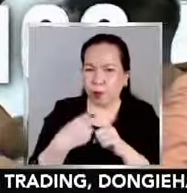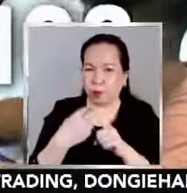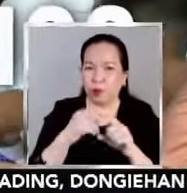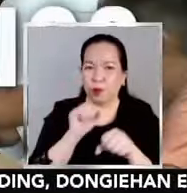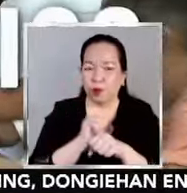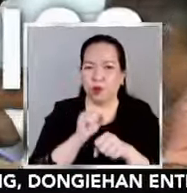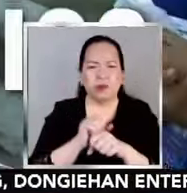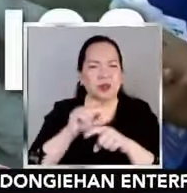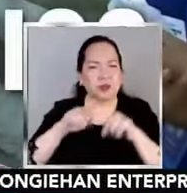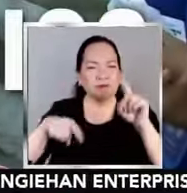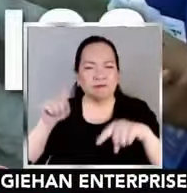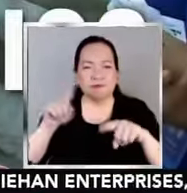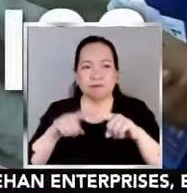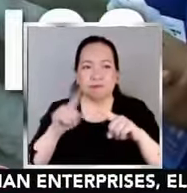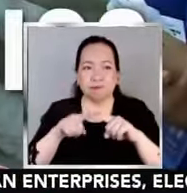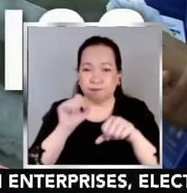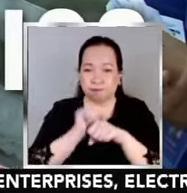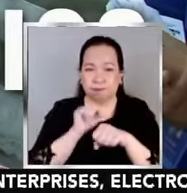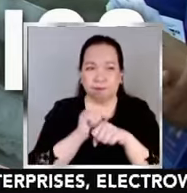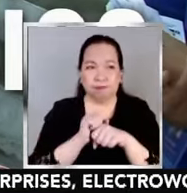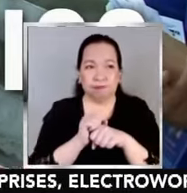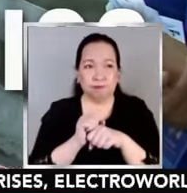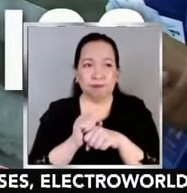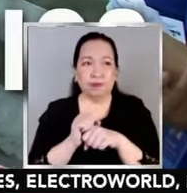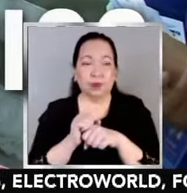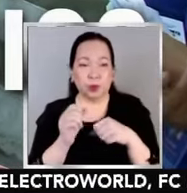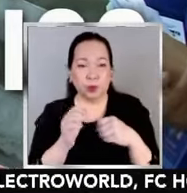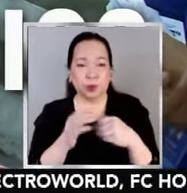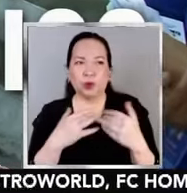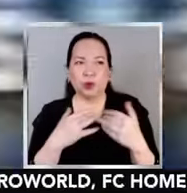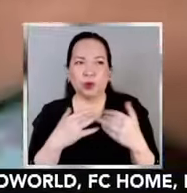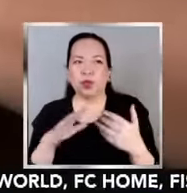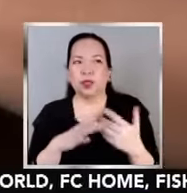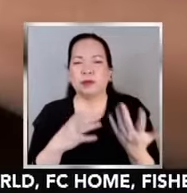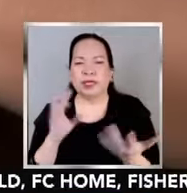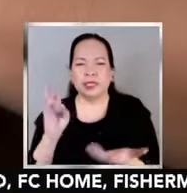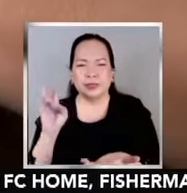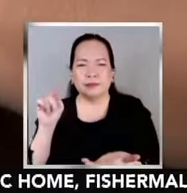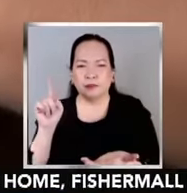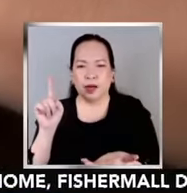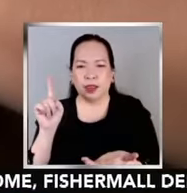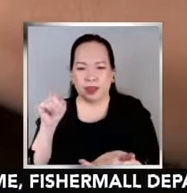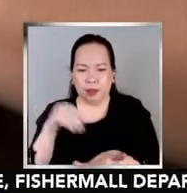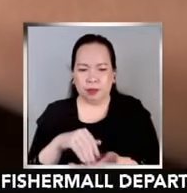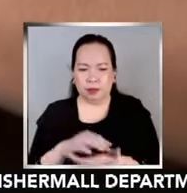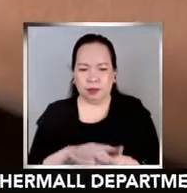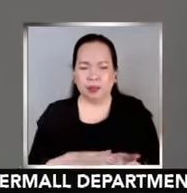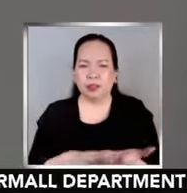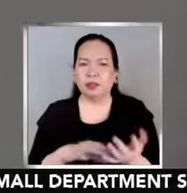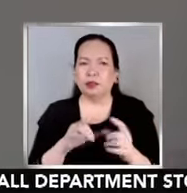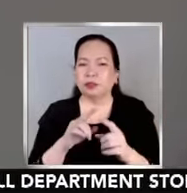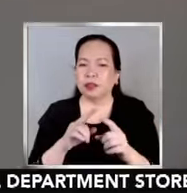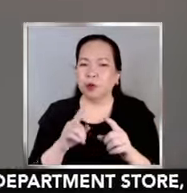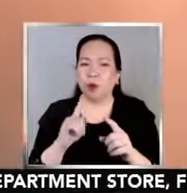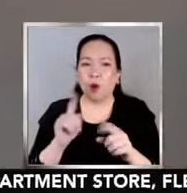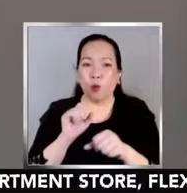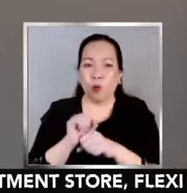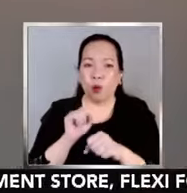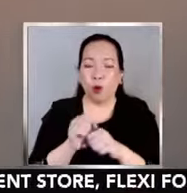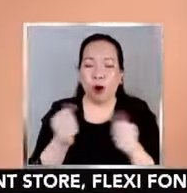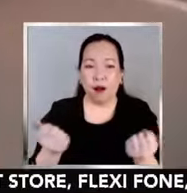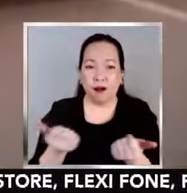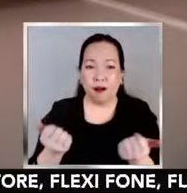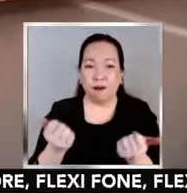job vacancies na umaabot sa 71,000. Ilan sa mga trabahong pwedeng applyan? Ang customer